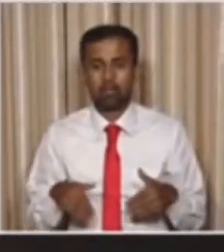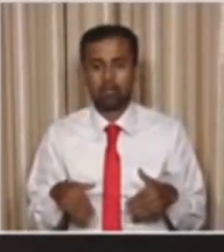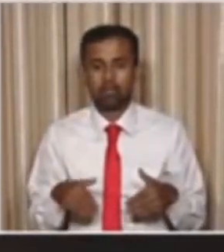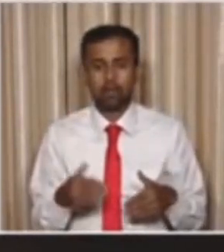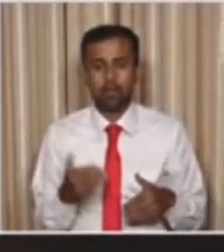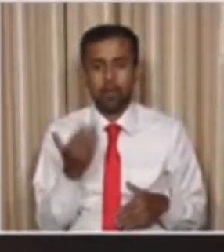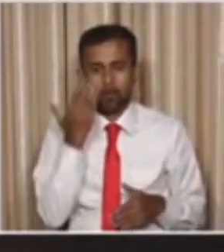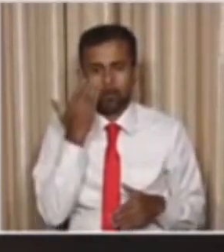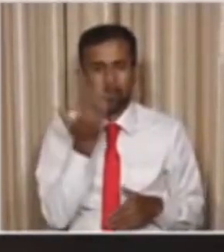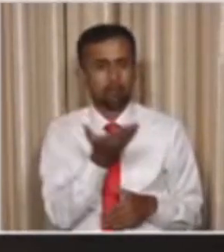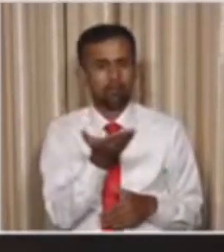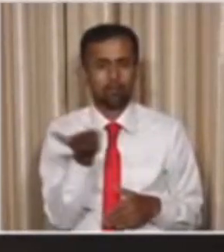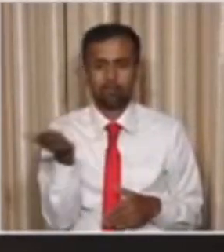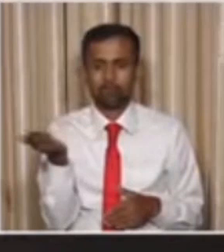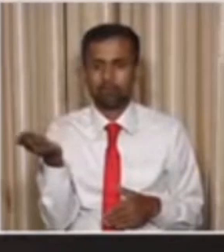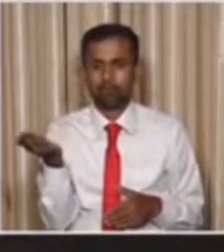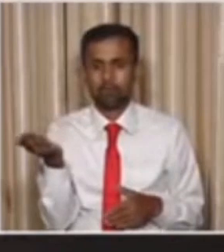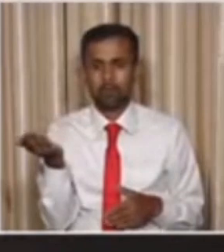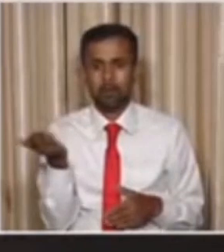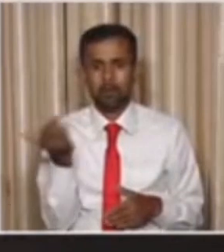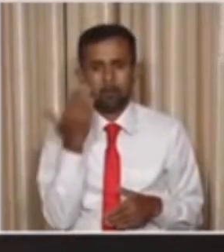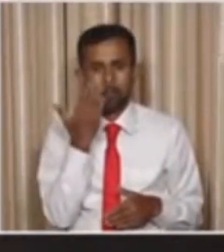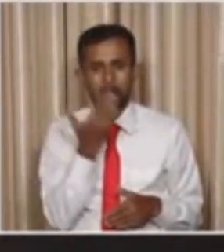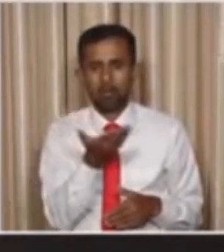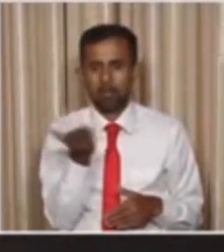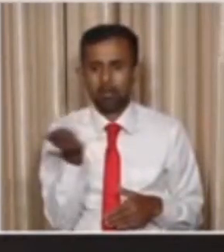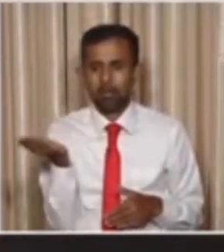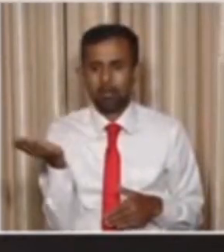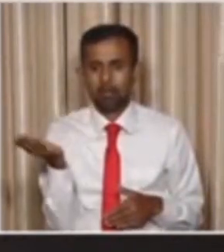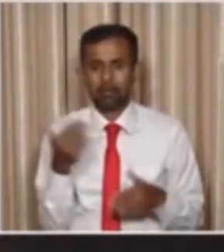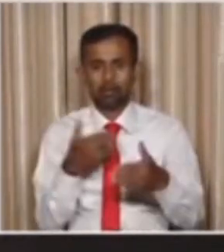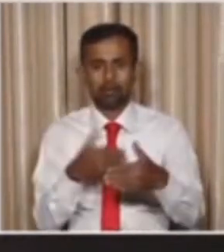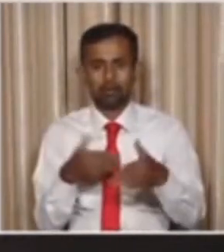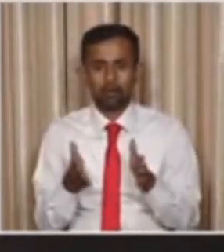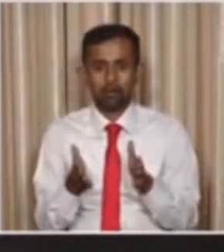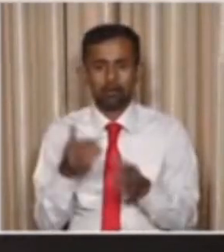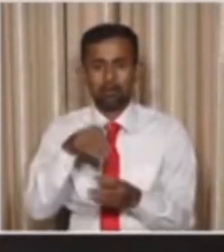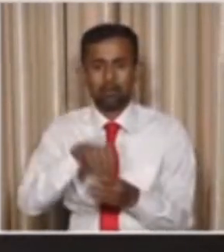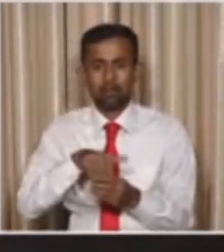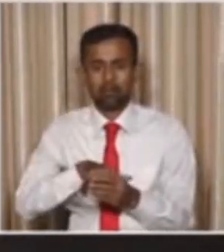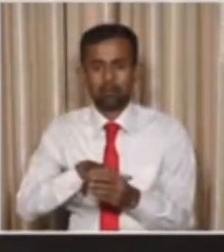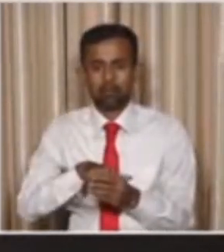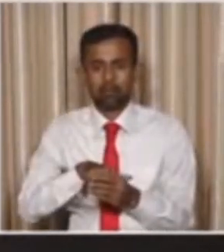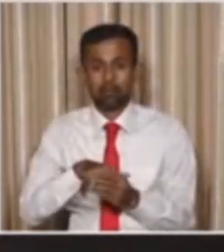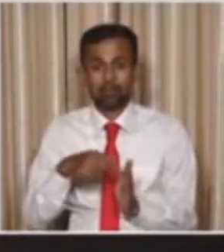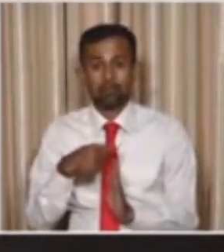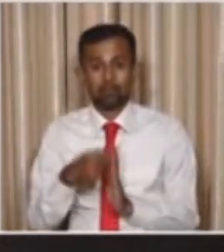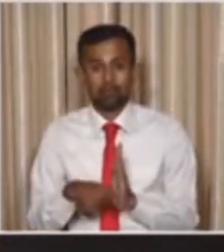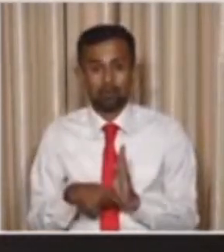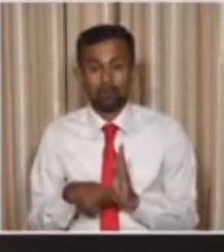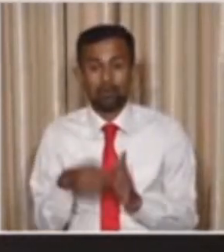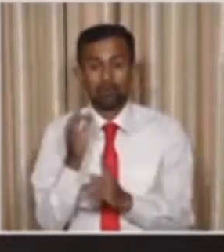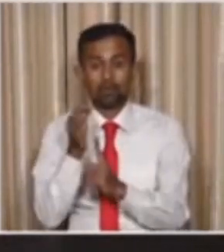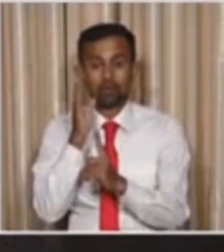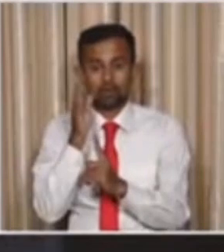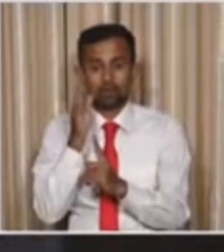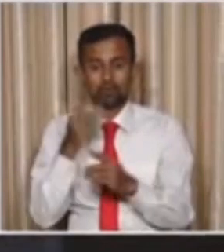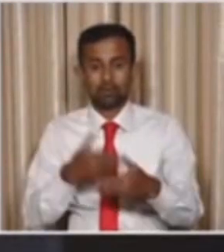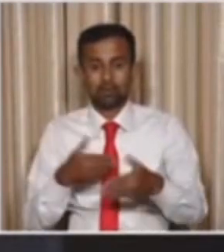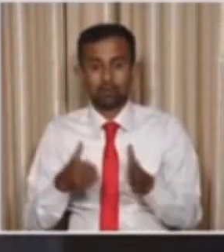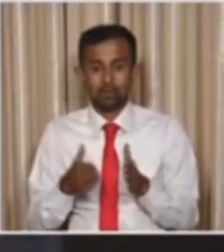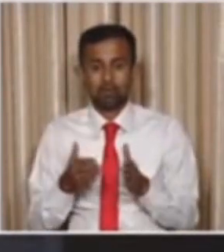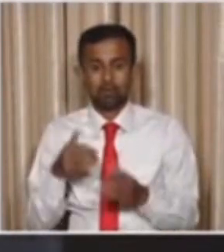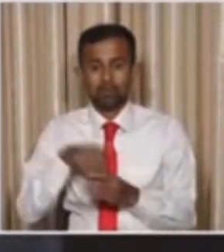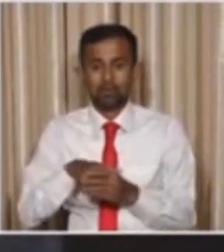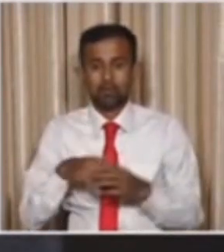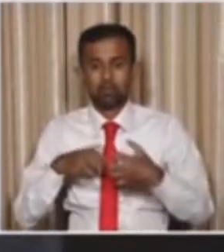බැල්මට පේනවා අද බැලූ බැල්මට පේනවා මේ කැබිනට් එක ඇතුලේ මේ රටේ ජනාධිපතිතුමයි කැබිනට් එක ඇතුලේ